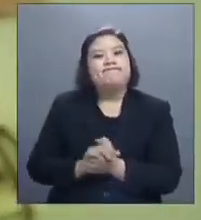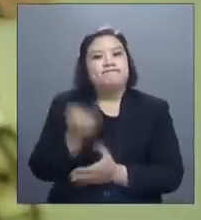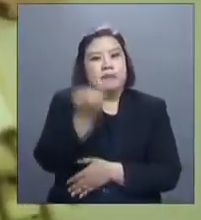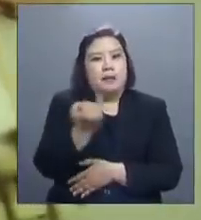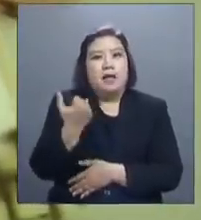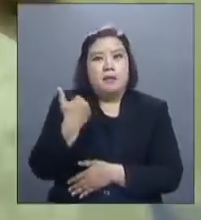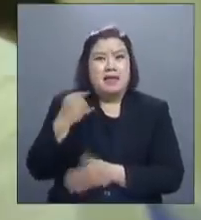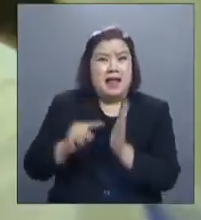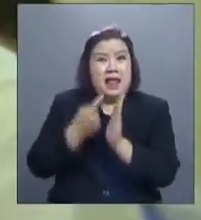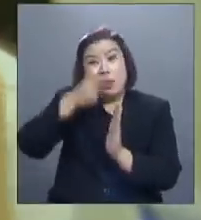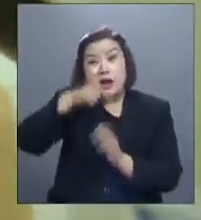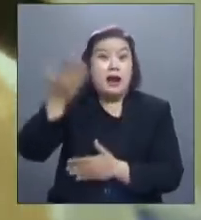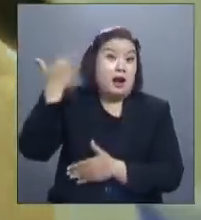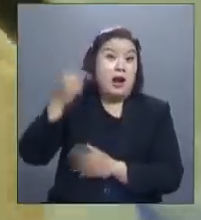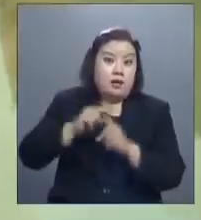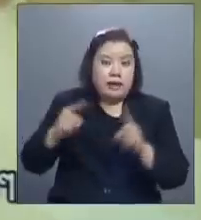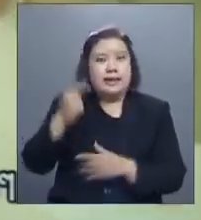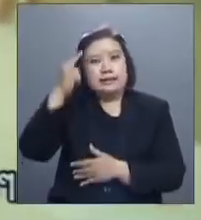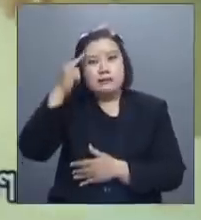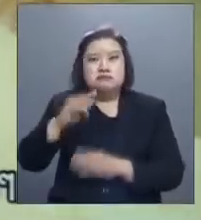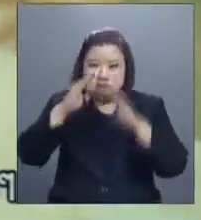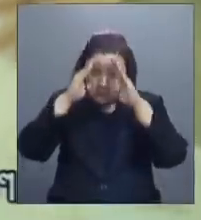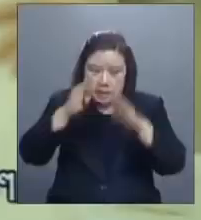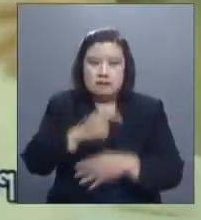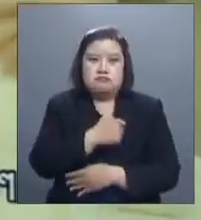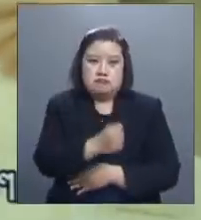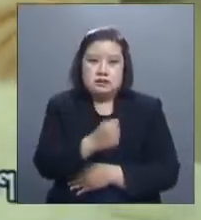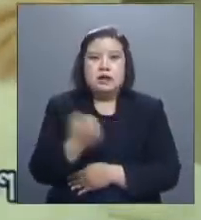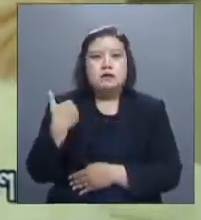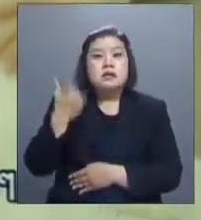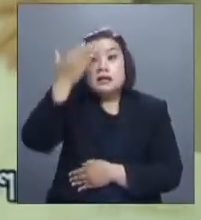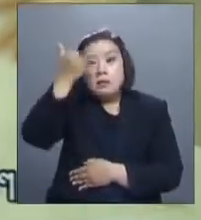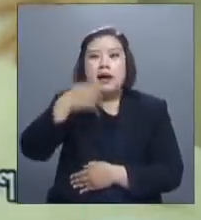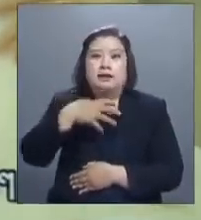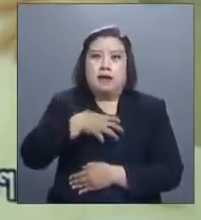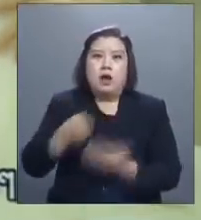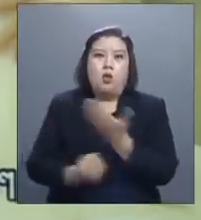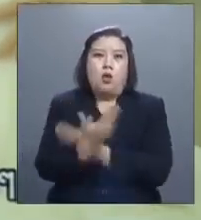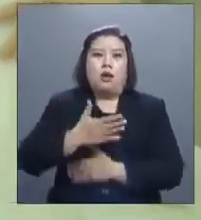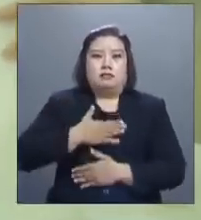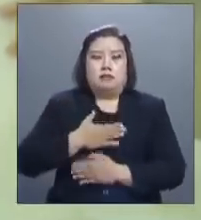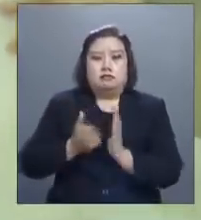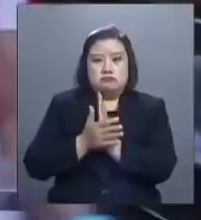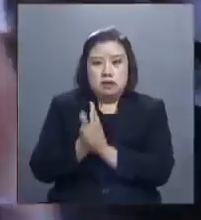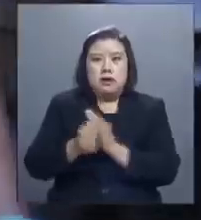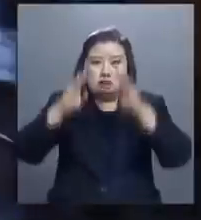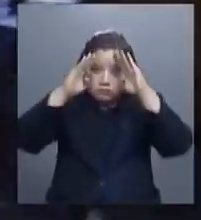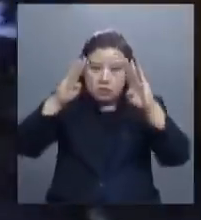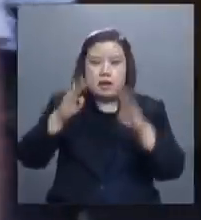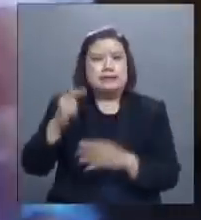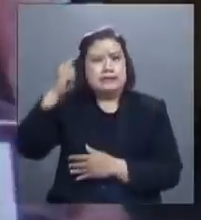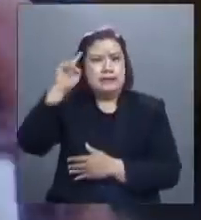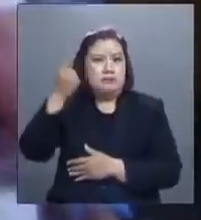ครั้งแรกในไทยแต่ก็ยังเชื่อมั่นในพลังของเวทีนางงามที่ใช้เป็นพื้นที่แสดงออกทัศนคติและต่อย